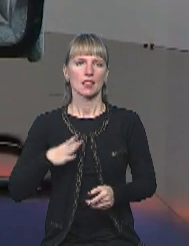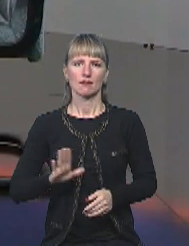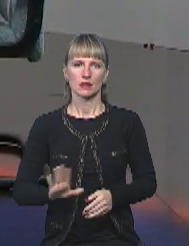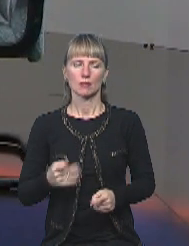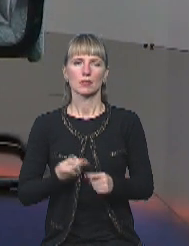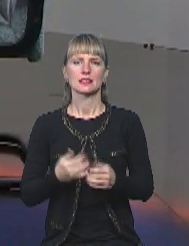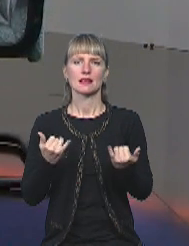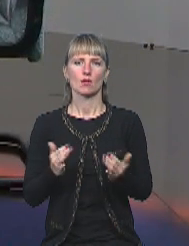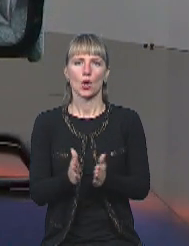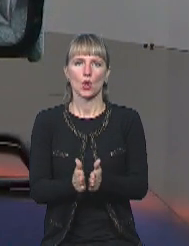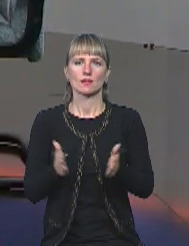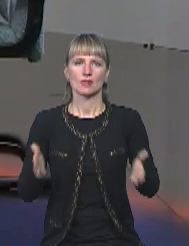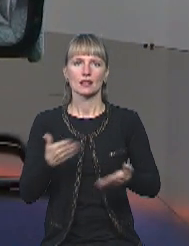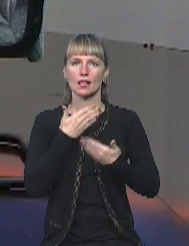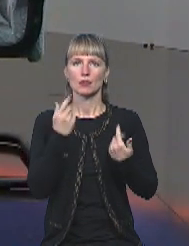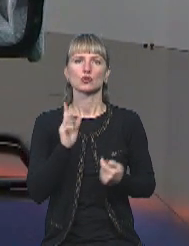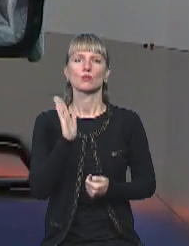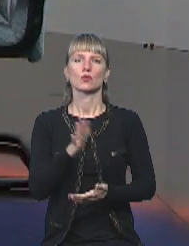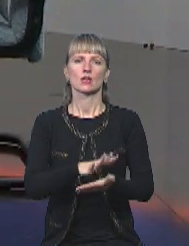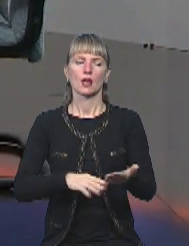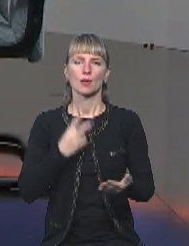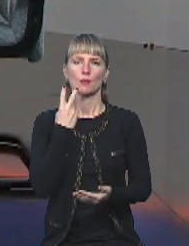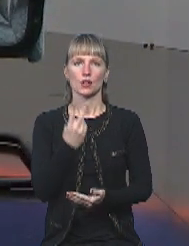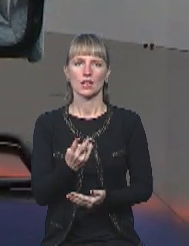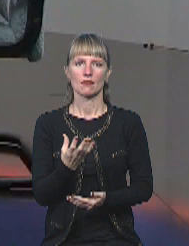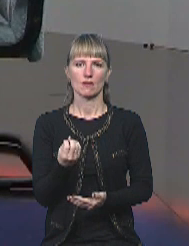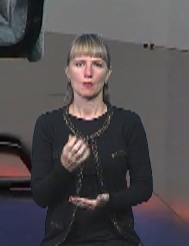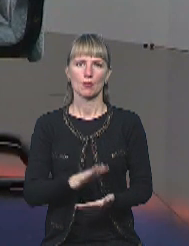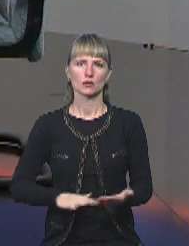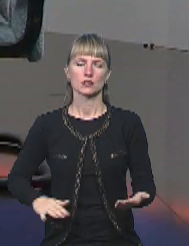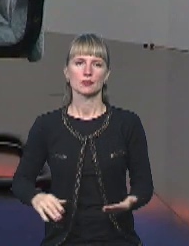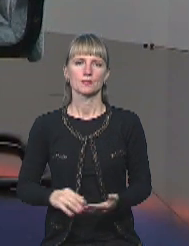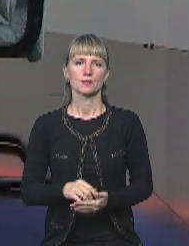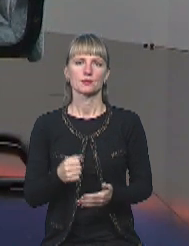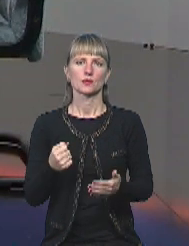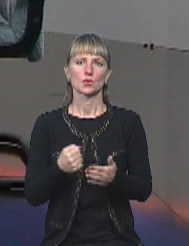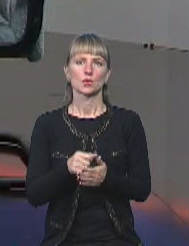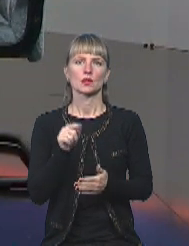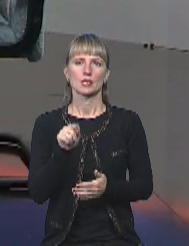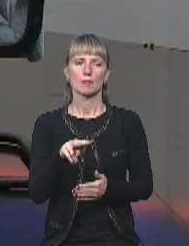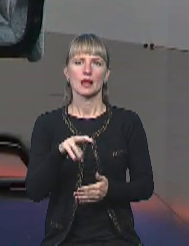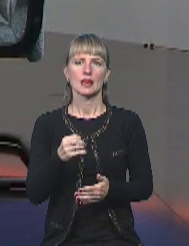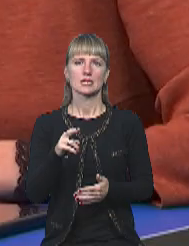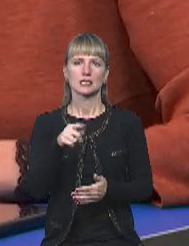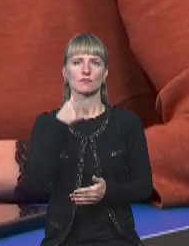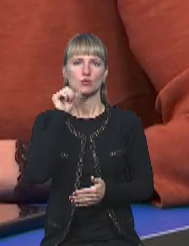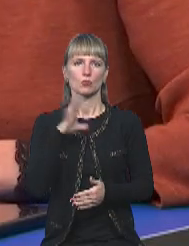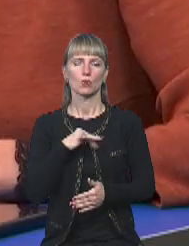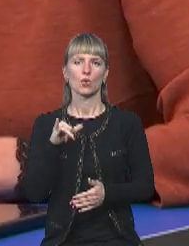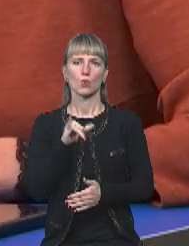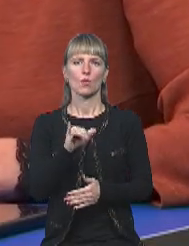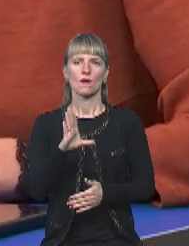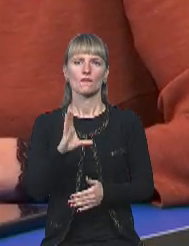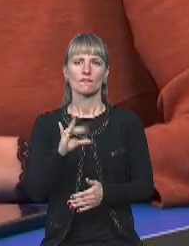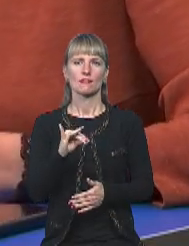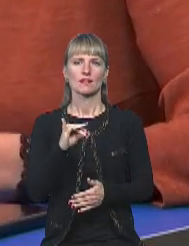сьогодні розведення нема, але що буде далі, подивимось. До Леся, до тебе, ти була у Винниці вчора, і там був теж мітинг,